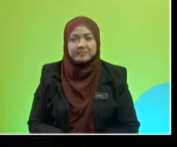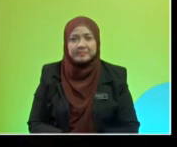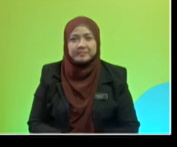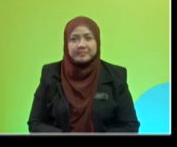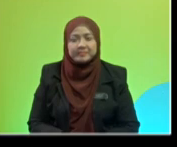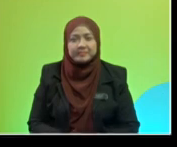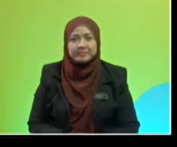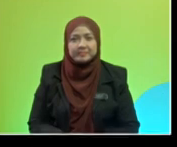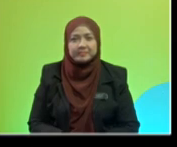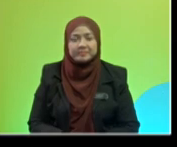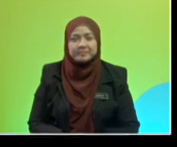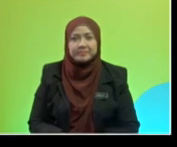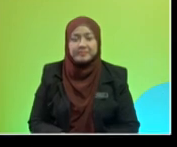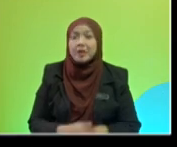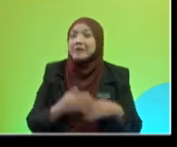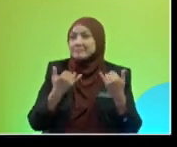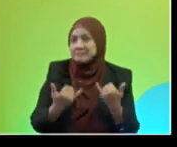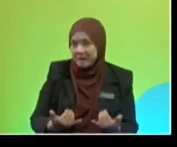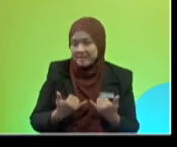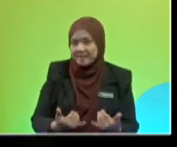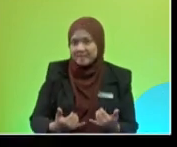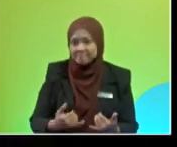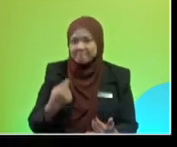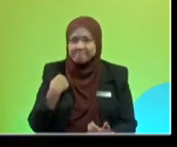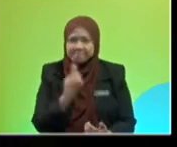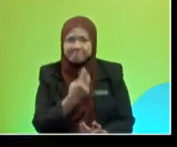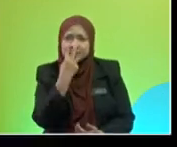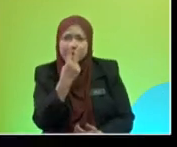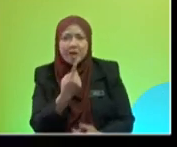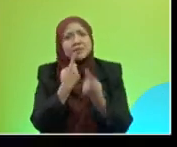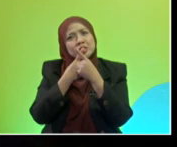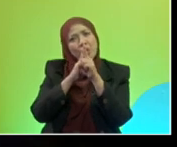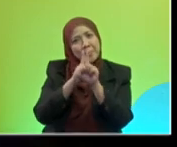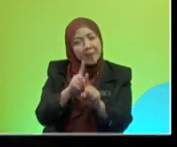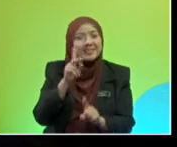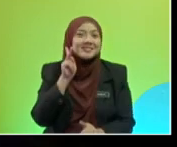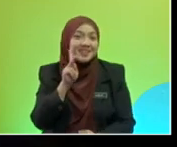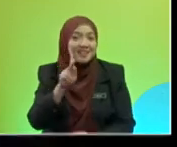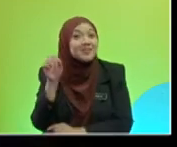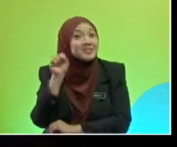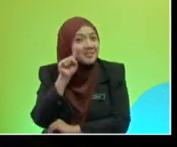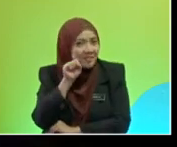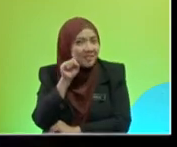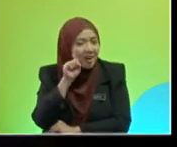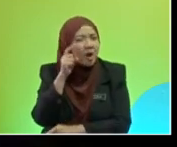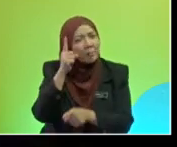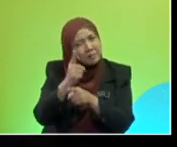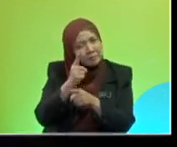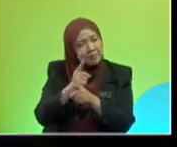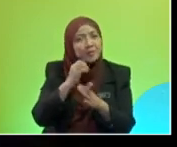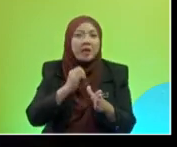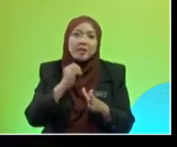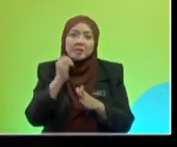meja dan kita lihat yang daripada pemerhatian tadi objek apa yang kita lihat tadi